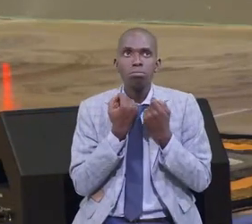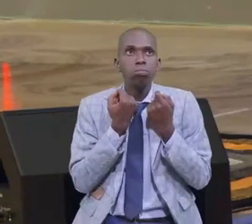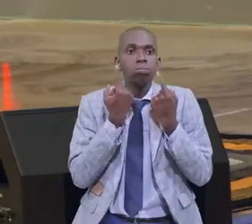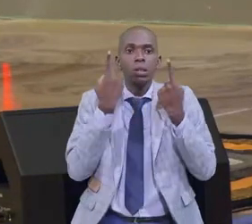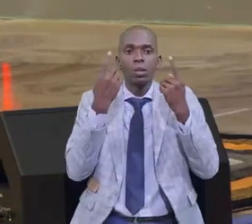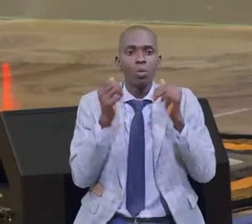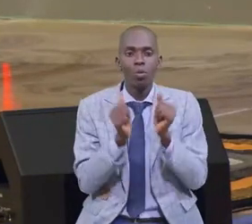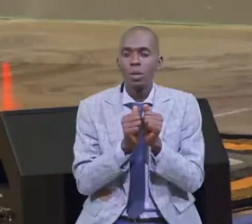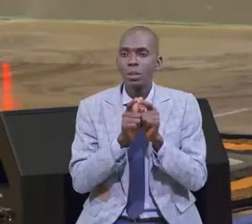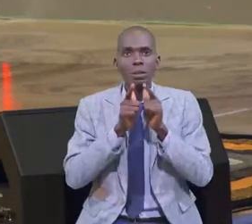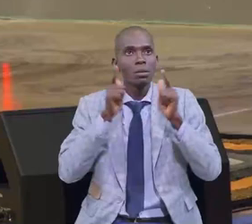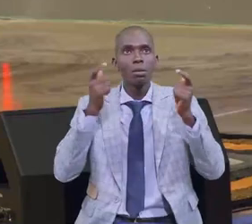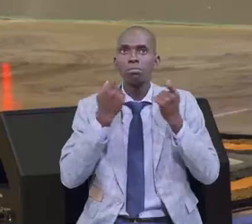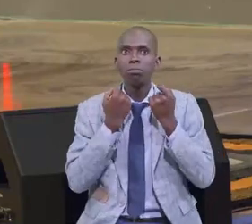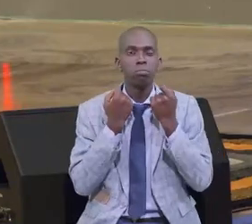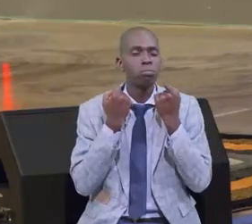grand étonnement.